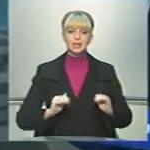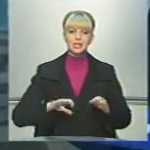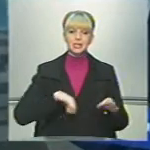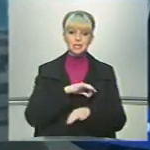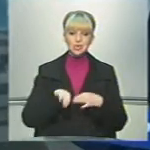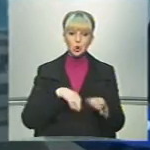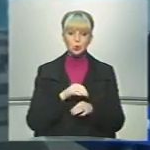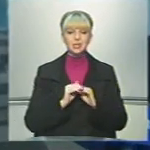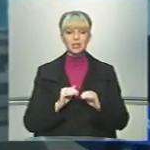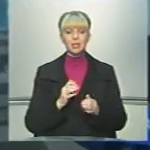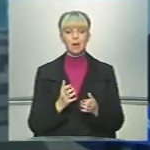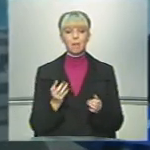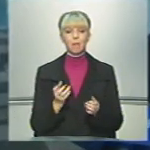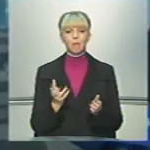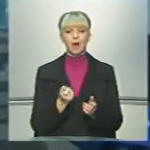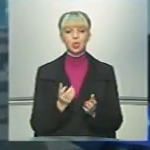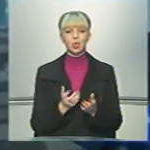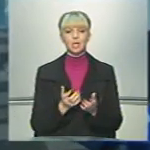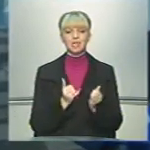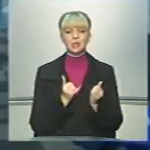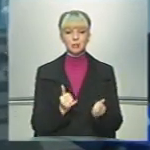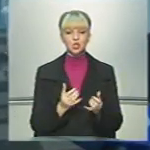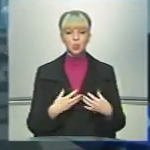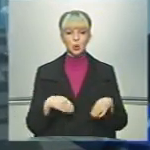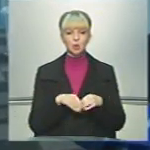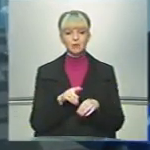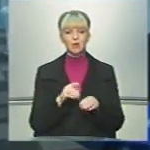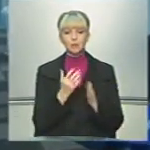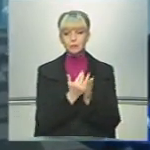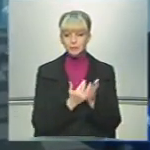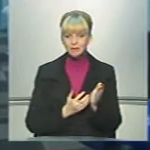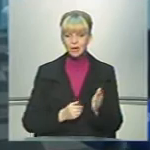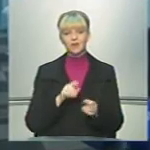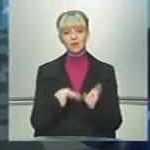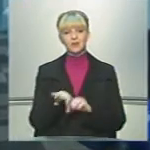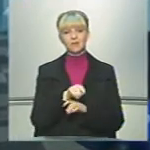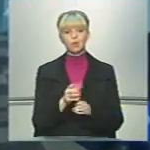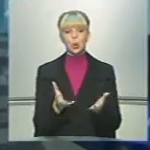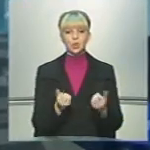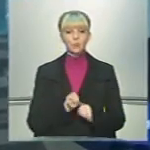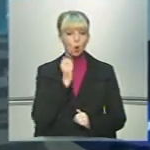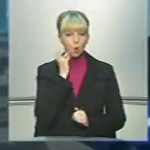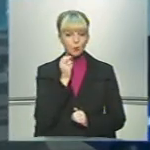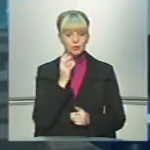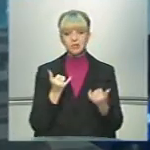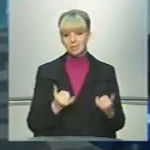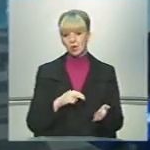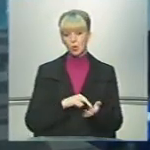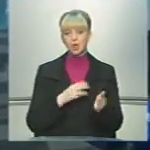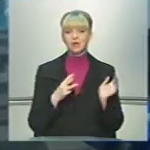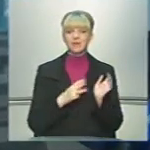діти-сироти, діти з малозабезпечених родин. Всі вони, перечислені мною категорії, отримують обід, який наразі